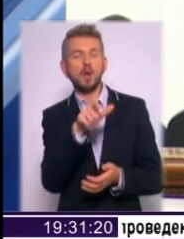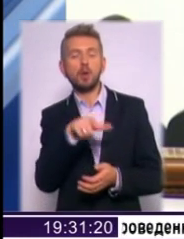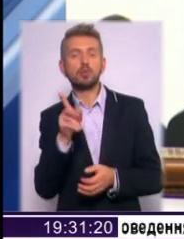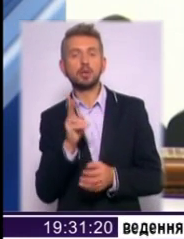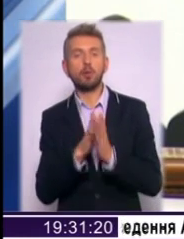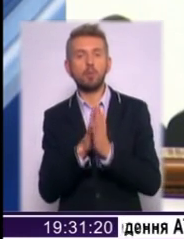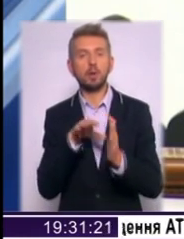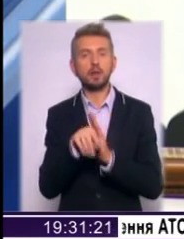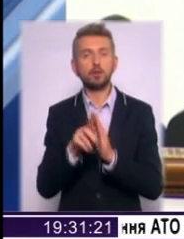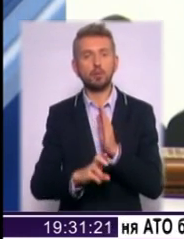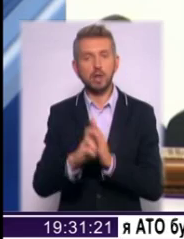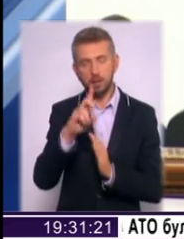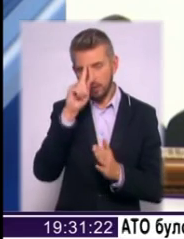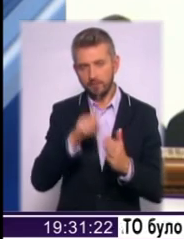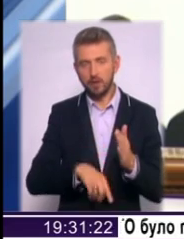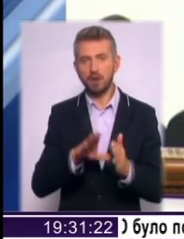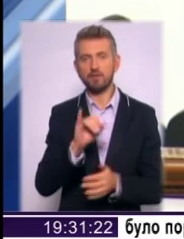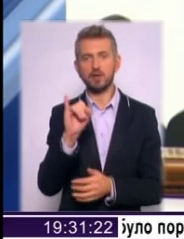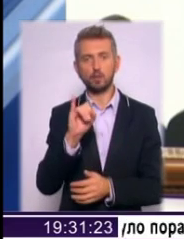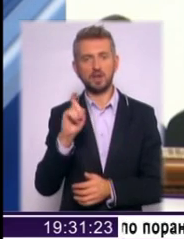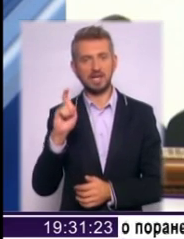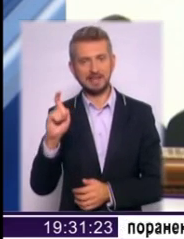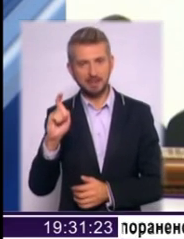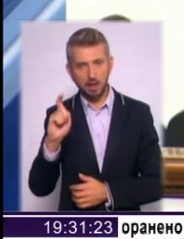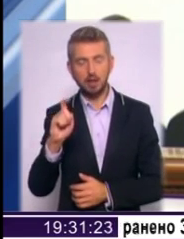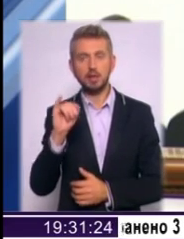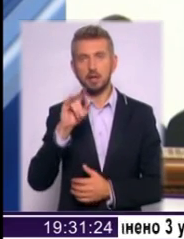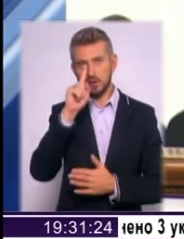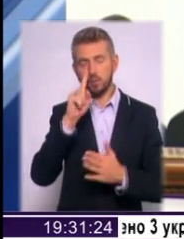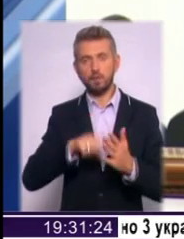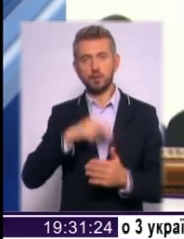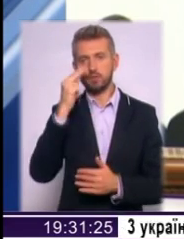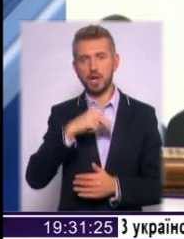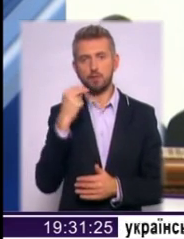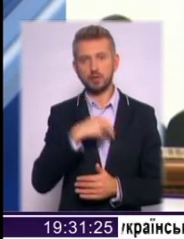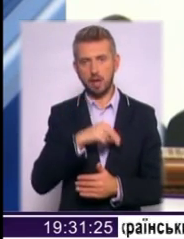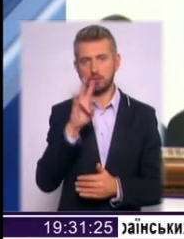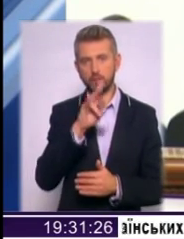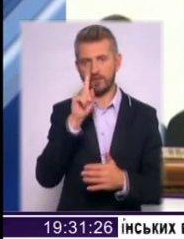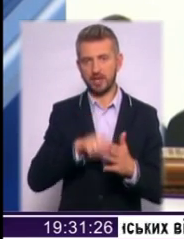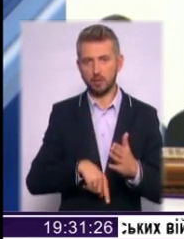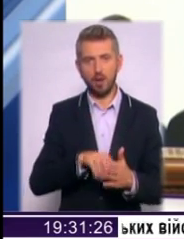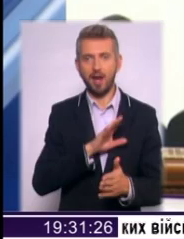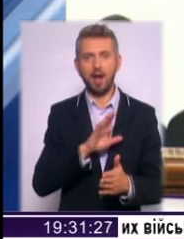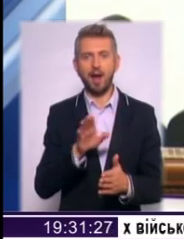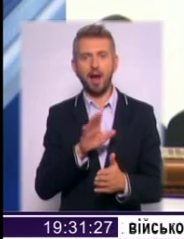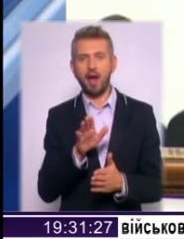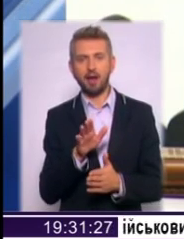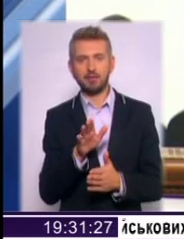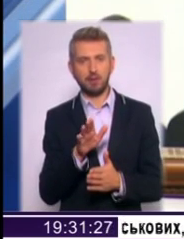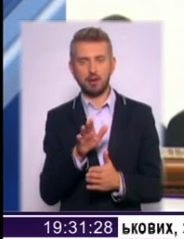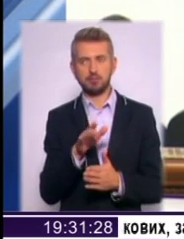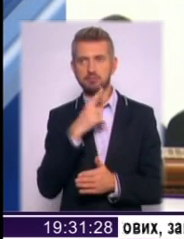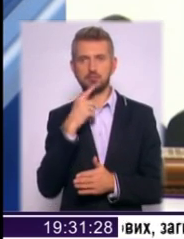храмі, вірять в Ісуса Христа і сповідують православну віру, а не покруч руського